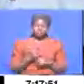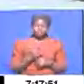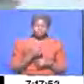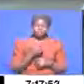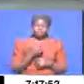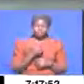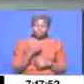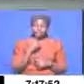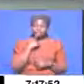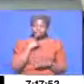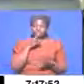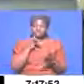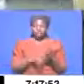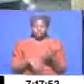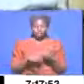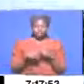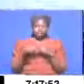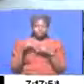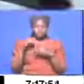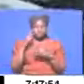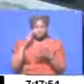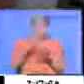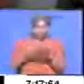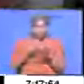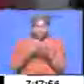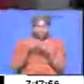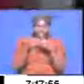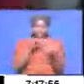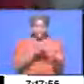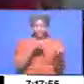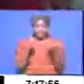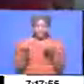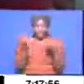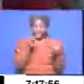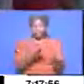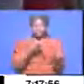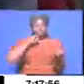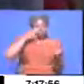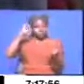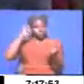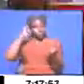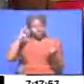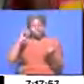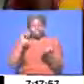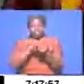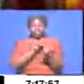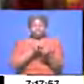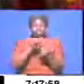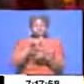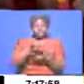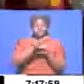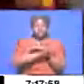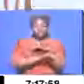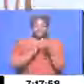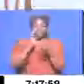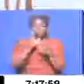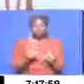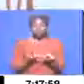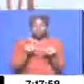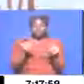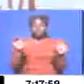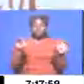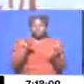tena kwa malumbano ya kisiasa na visa vya machafuko humu nchini itagawanya zaidi nchi hii iwapo haitadhibitiwa.